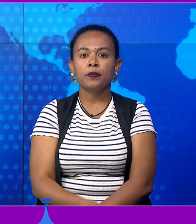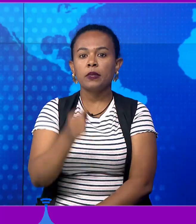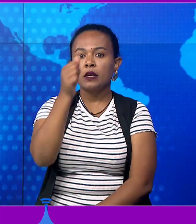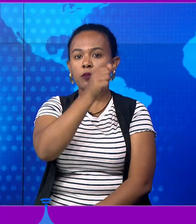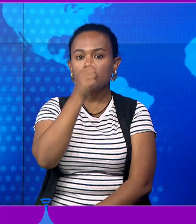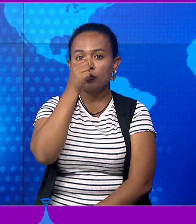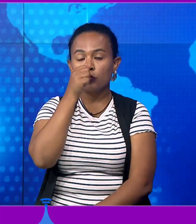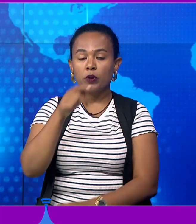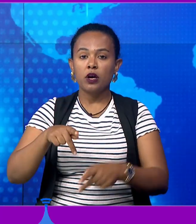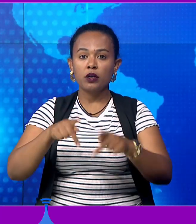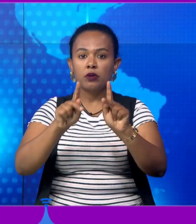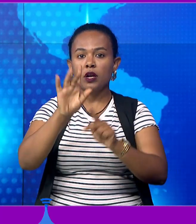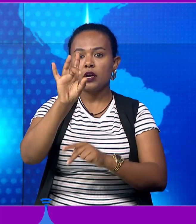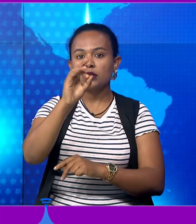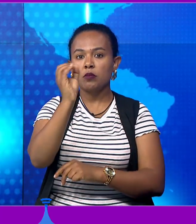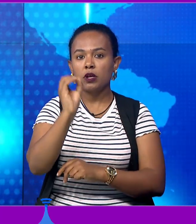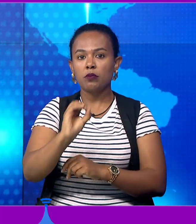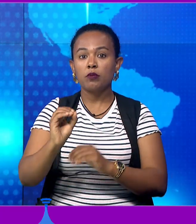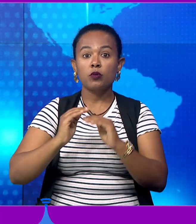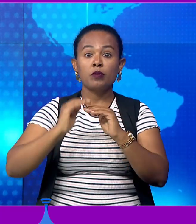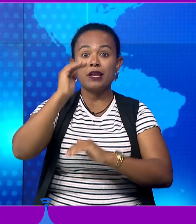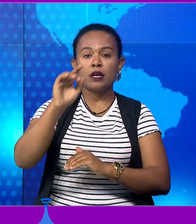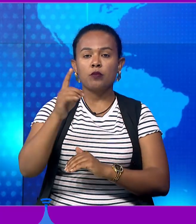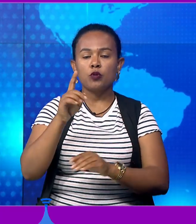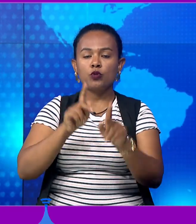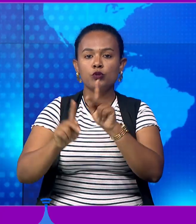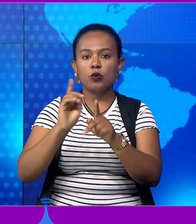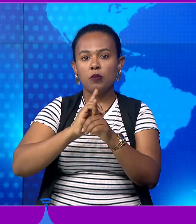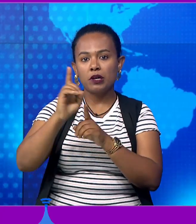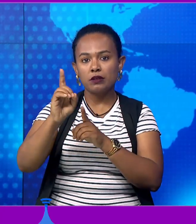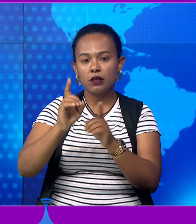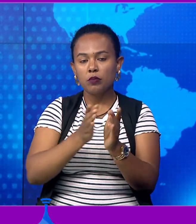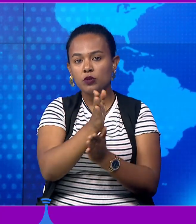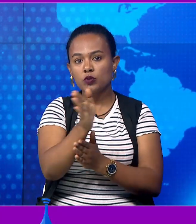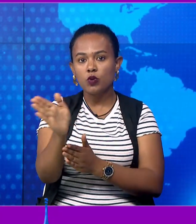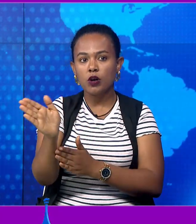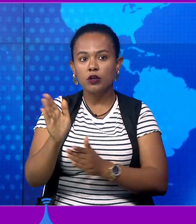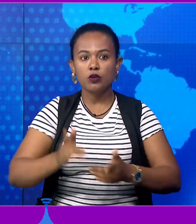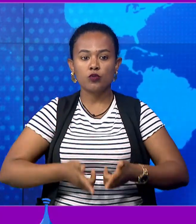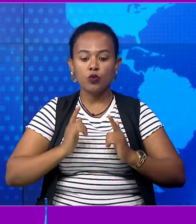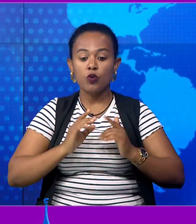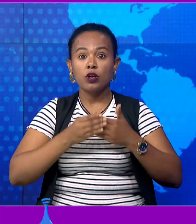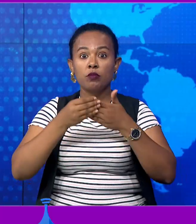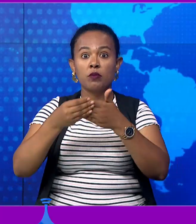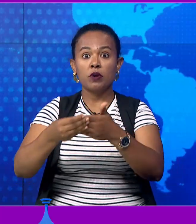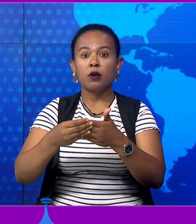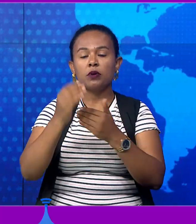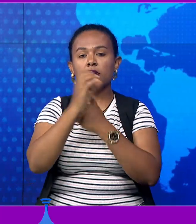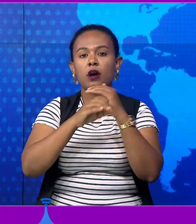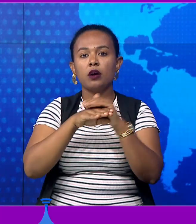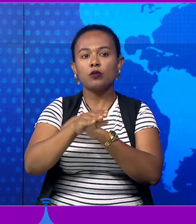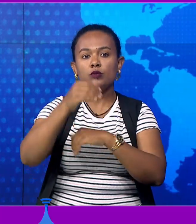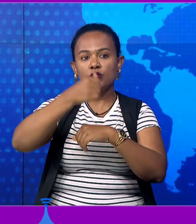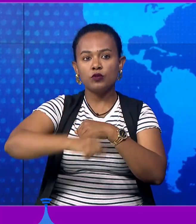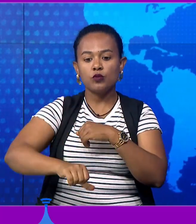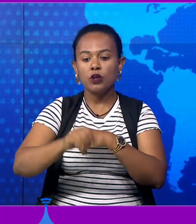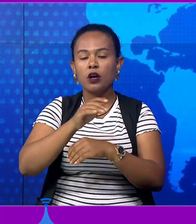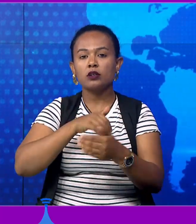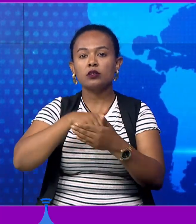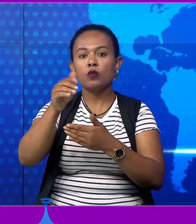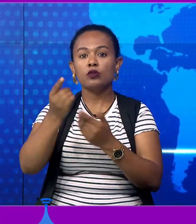በኢትዮጵያ ግብርና ከ80 በመቶ በላይ የሚሆነው ህዝቧ በቀጥታም ይሁን በተዘዋዋሪ ኑሮውን የሚመራበት ከሀገር ውስጥ ፍጆታ እስከ ወጪ